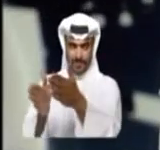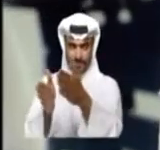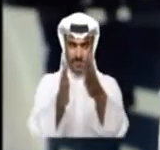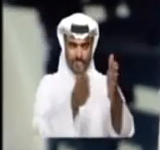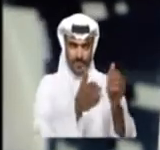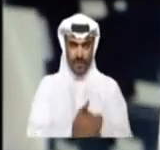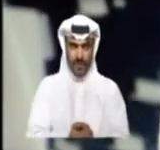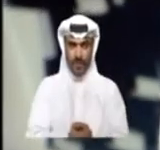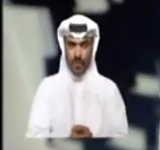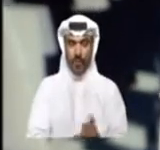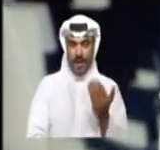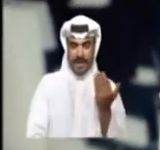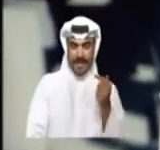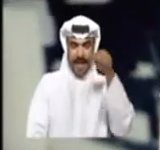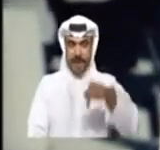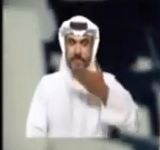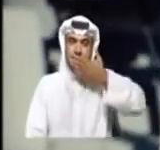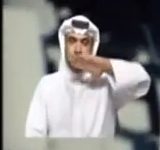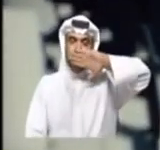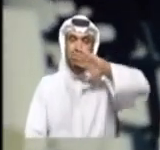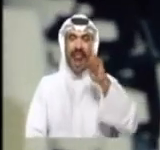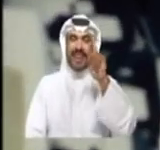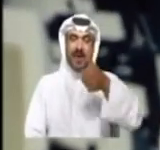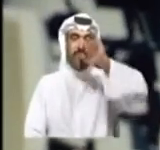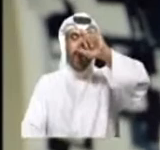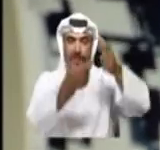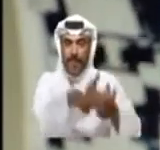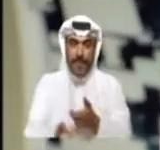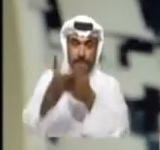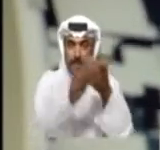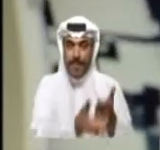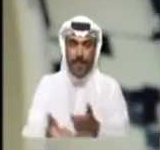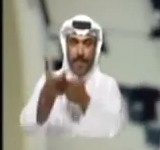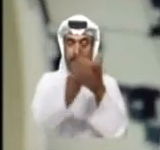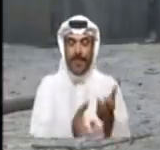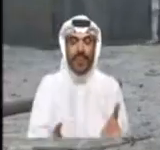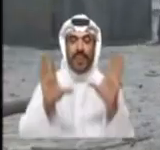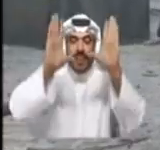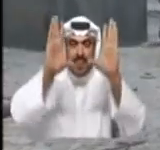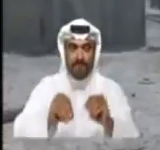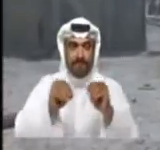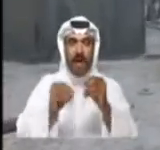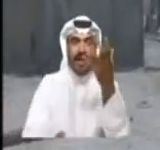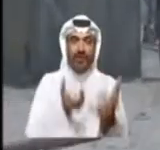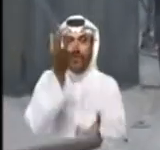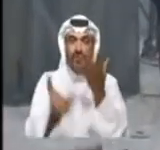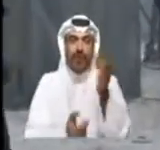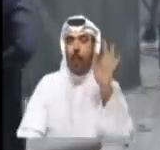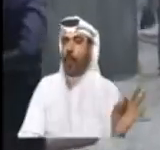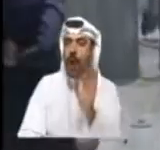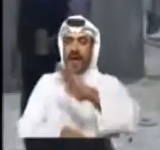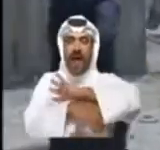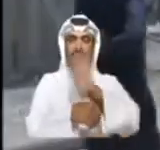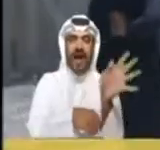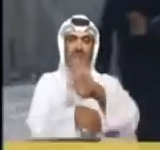وفي وقت سابق من اليوم نجحت فرق الإطفاء في السيطرة على الحريق الذي اندلع صباح اليوم في مشروع التوسعة التابع لأحد المراكز التجارية في